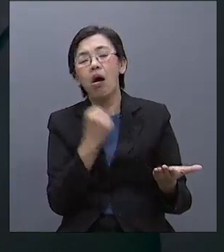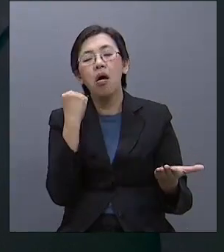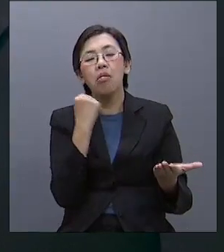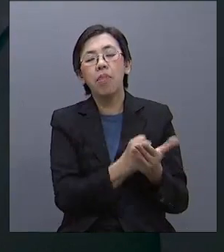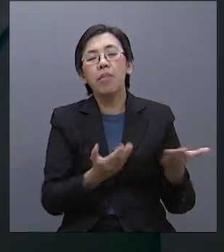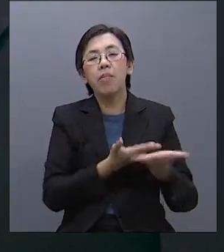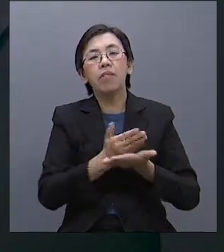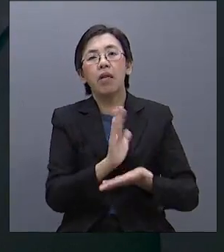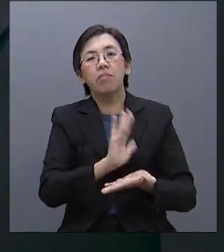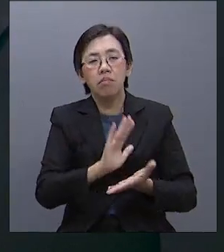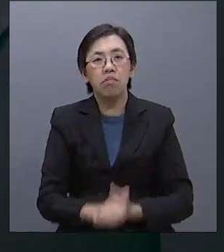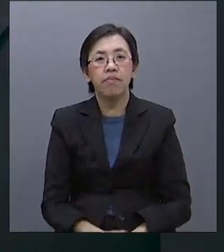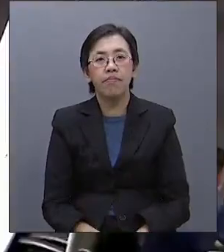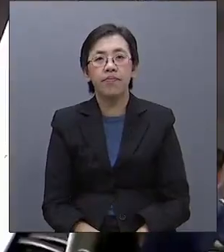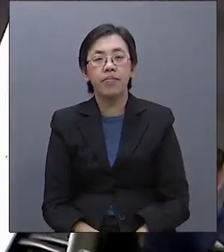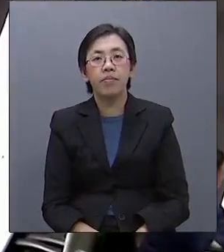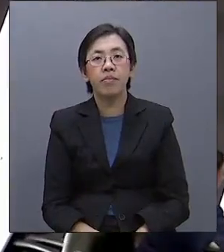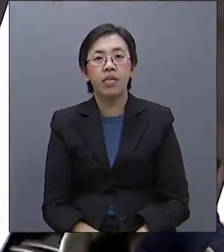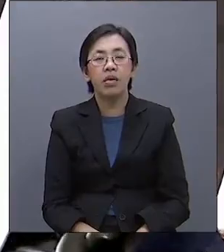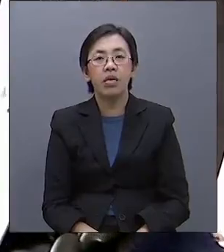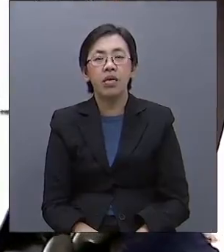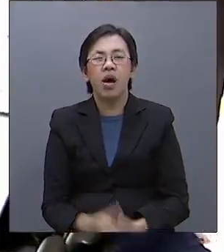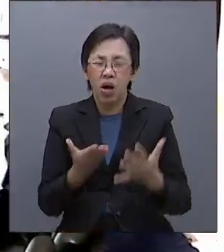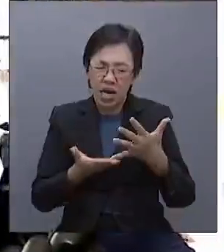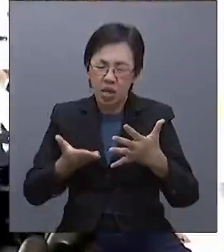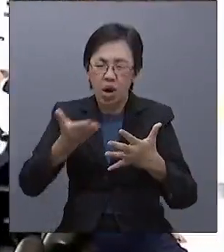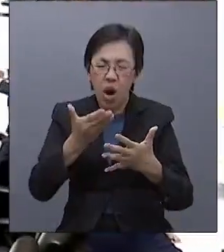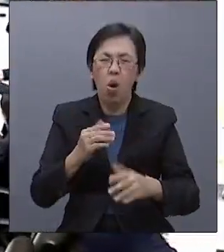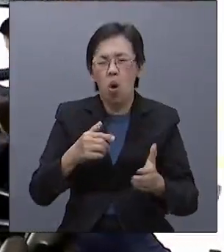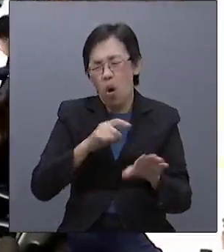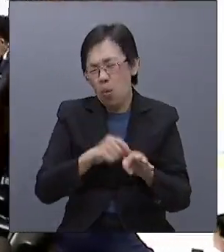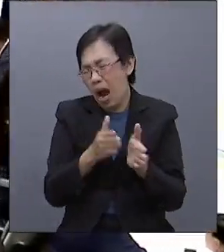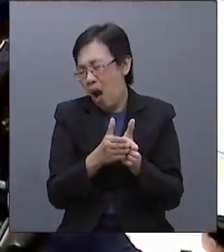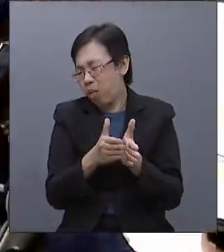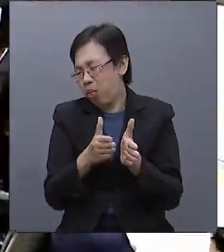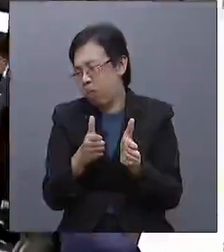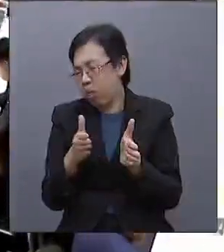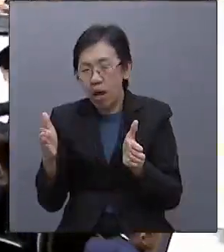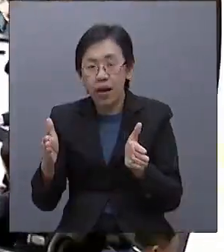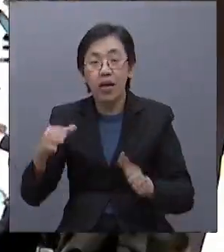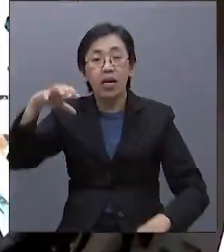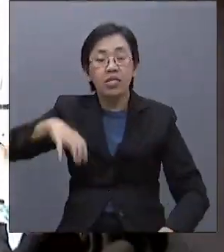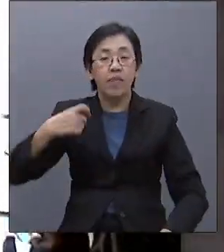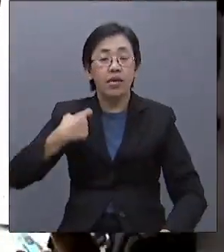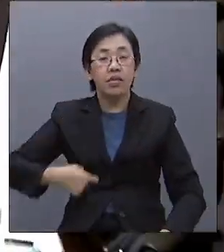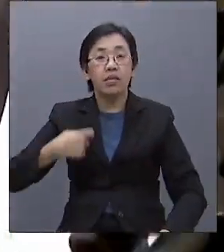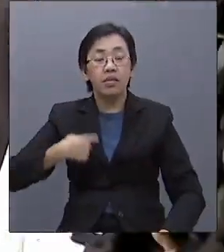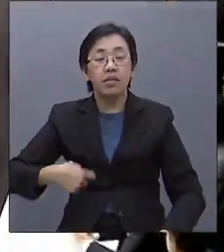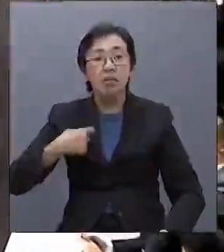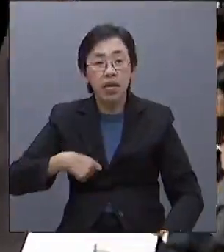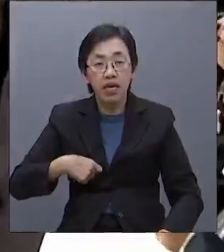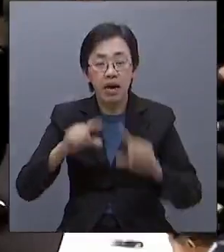ไว้พิจารณาค่ะและด้วยกระบวนการที่มันยาวนานแบบนี้ค่ะก็เลยมองความเห็นอีกทางจากสภาทนายความที่ออกแถลงการ